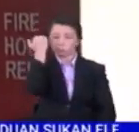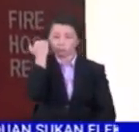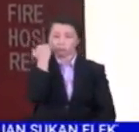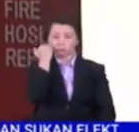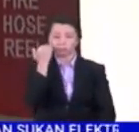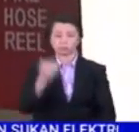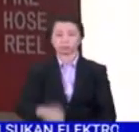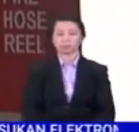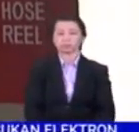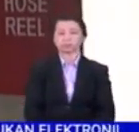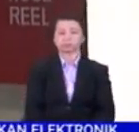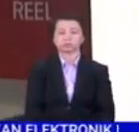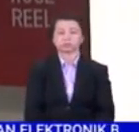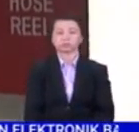hai